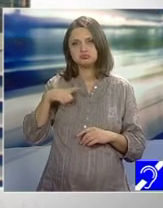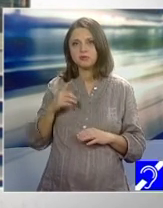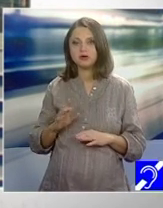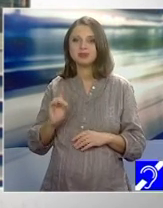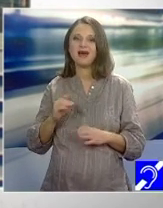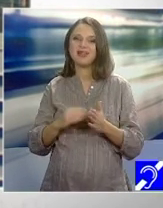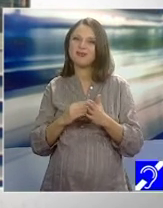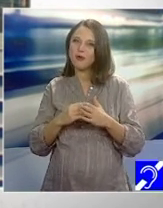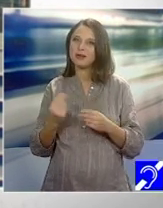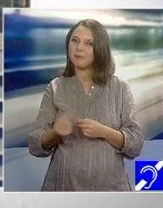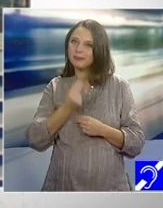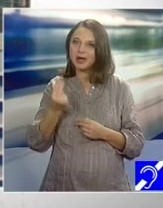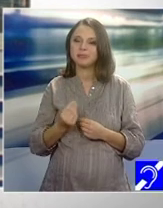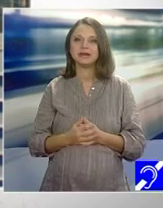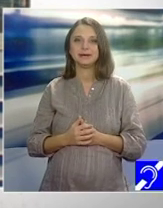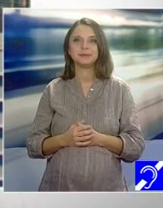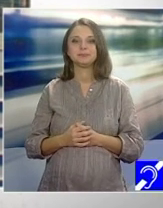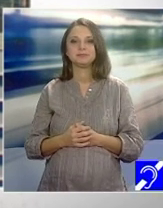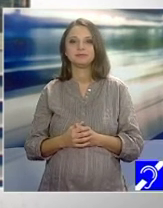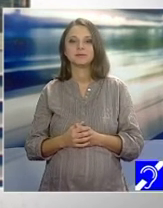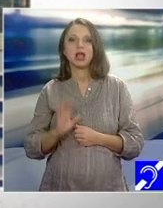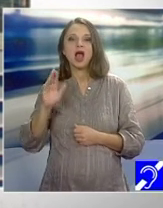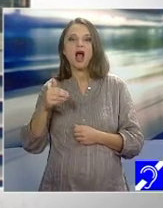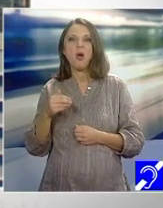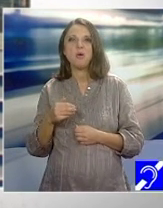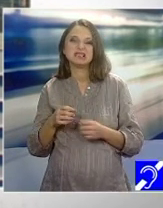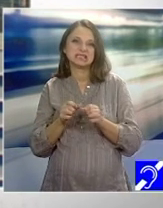mai bine puse la punct. Au un defect.